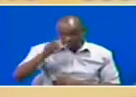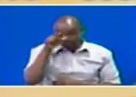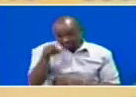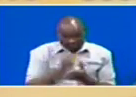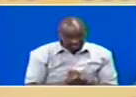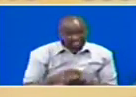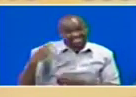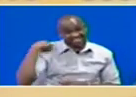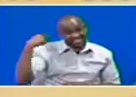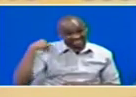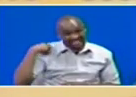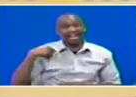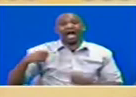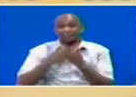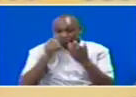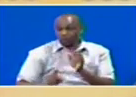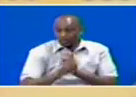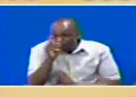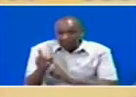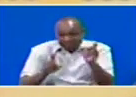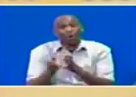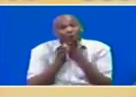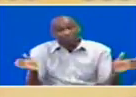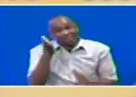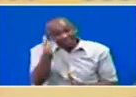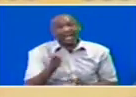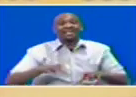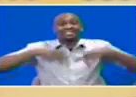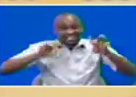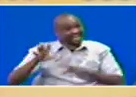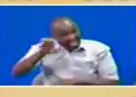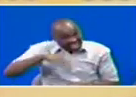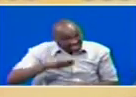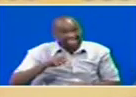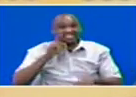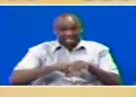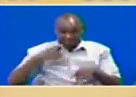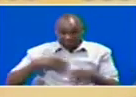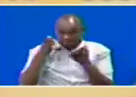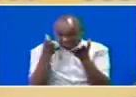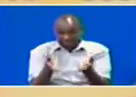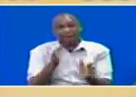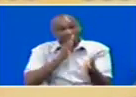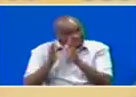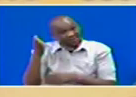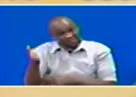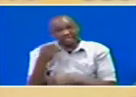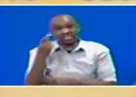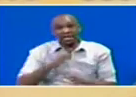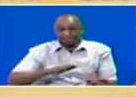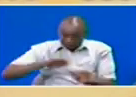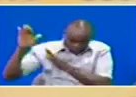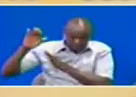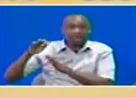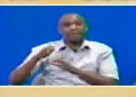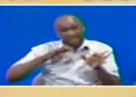kajado hapo Jana walifanyiwa mchujo wa hadharani mjini kitengela katika mkutano huu ambao uliandaliwa na wakaazi ambao wanajiita bunge la